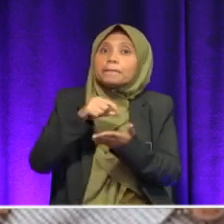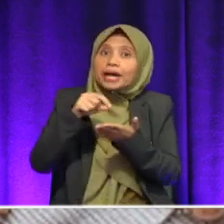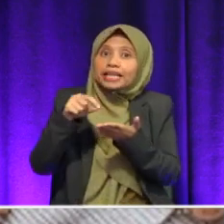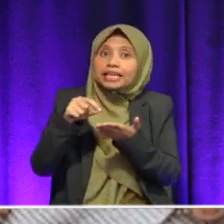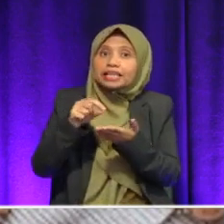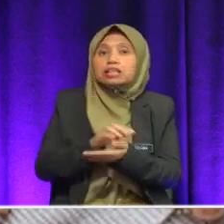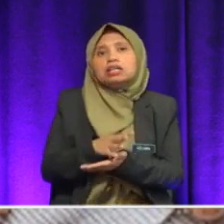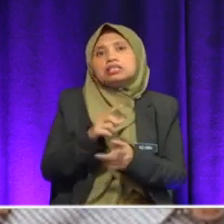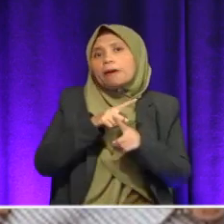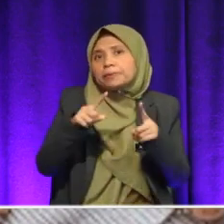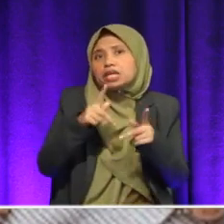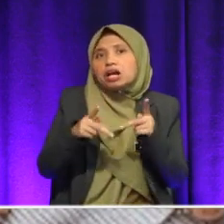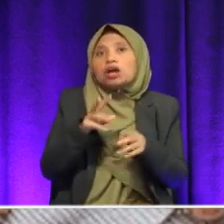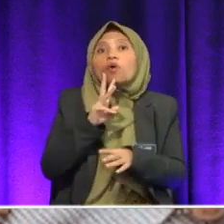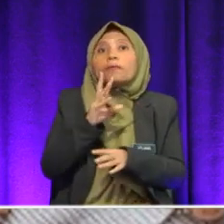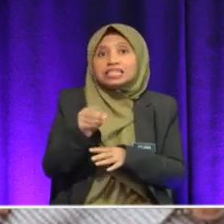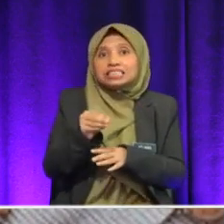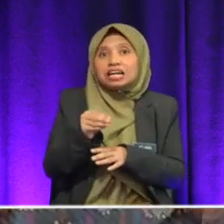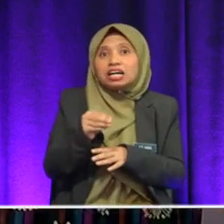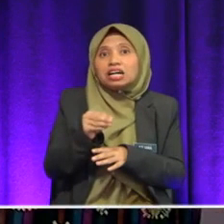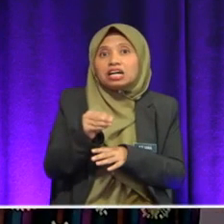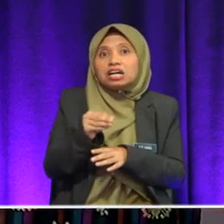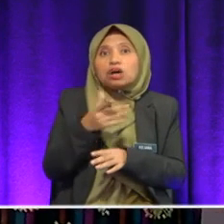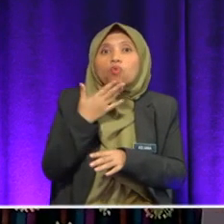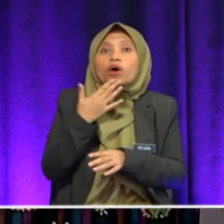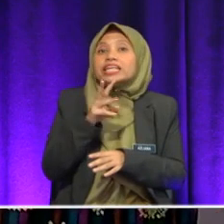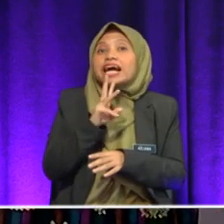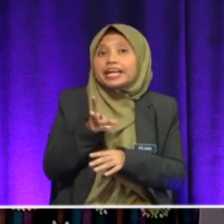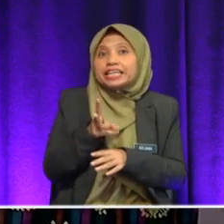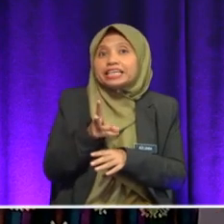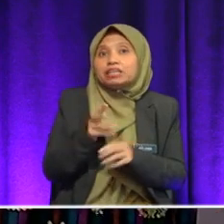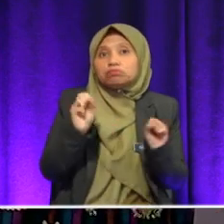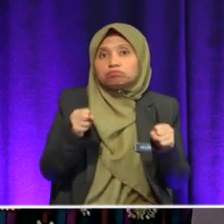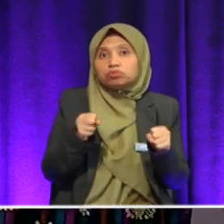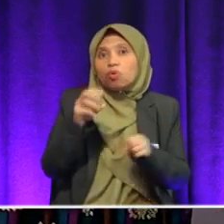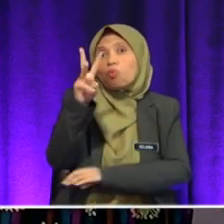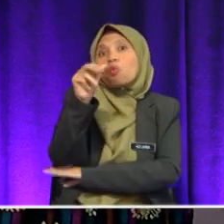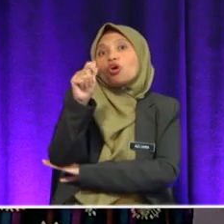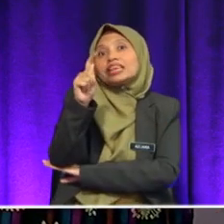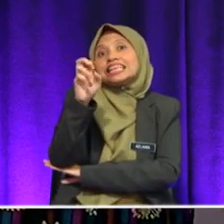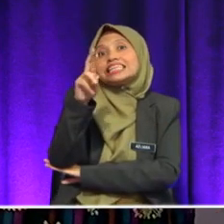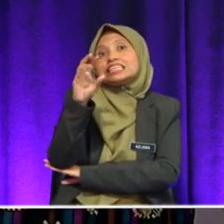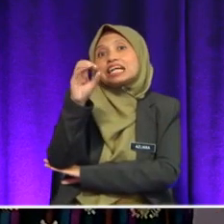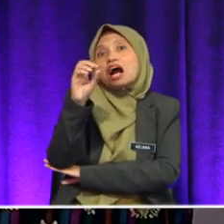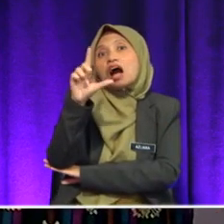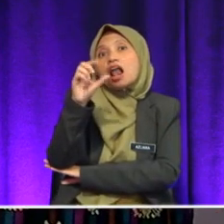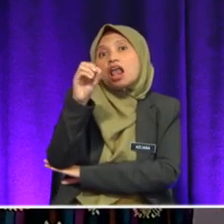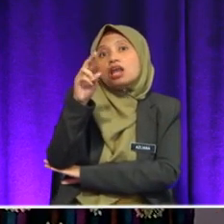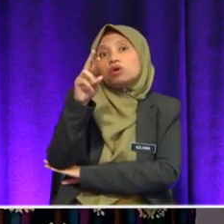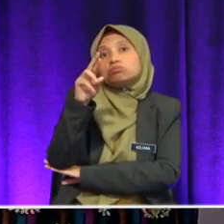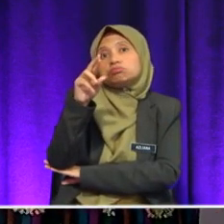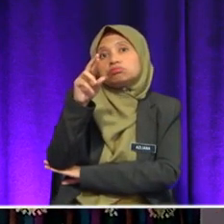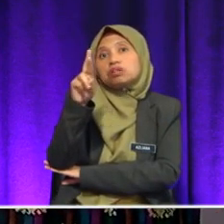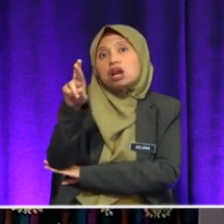tapi kalau media massa seperti ini ada gambar wanita